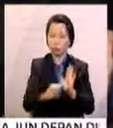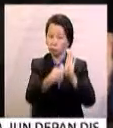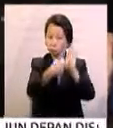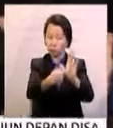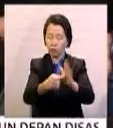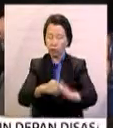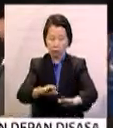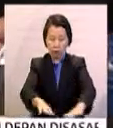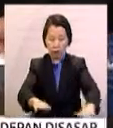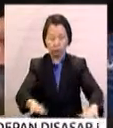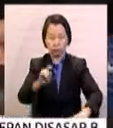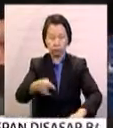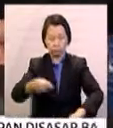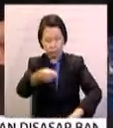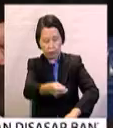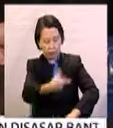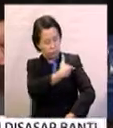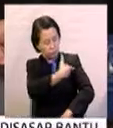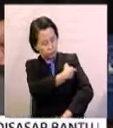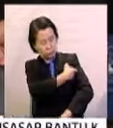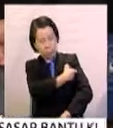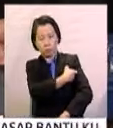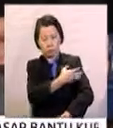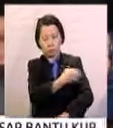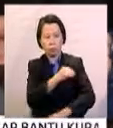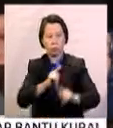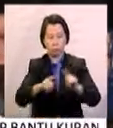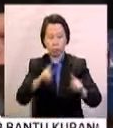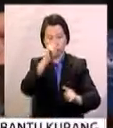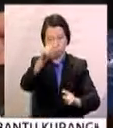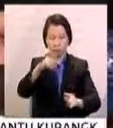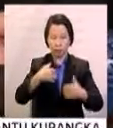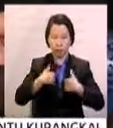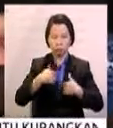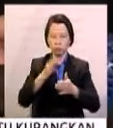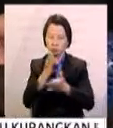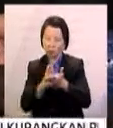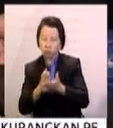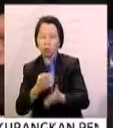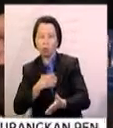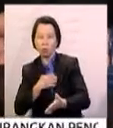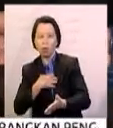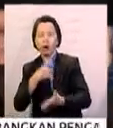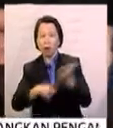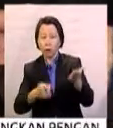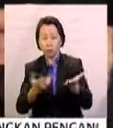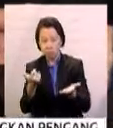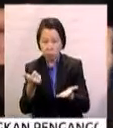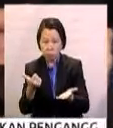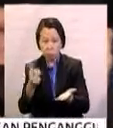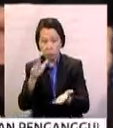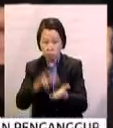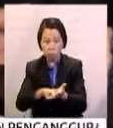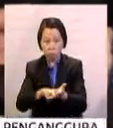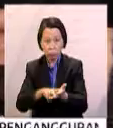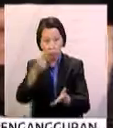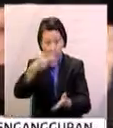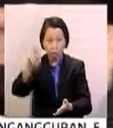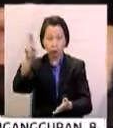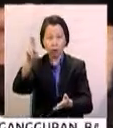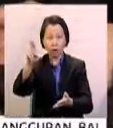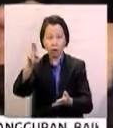supaya anak-anak diberikan vaccination. Namun ada memang pertikaikan apakah kesahihan